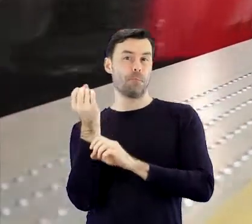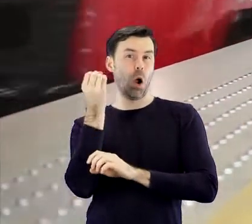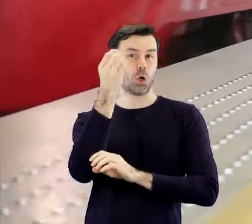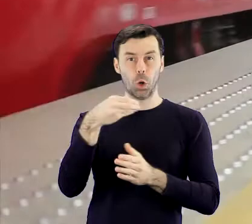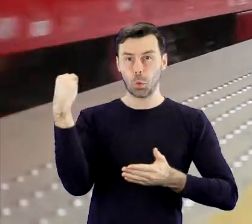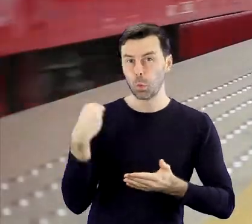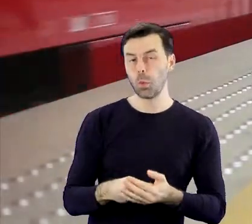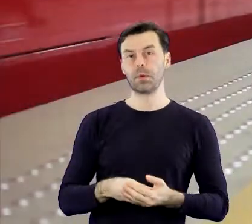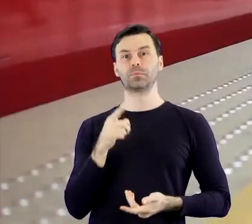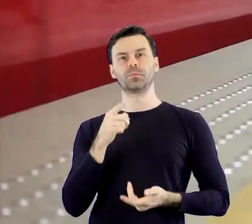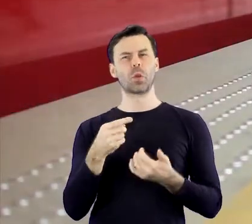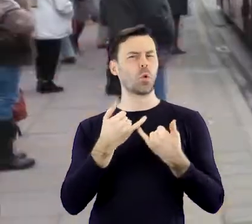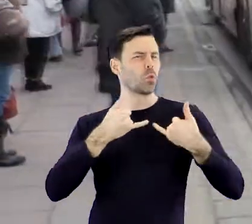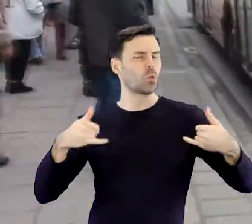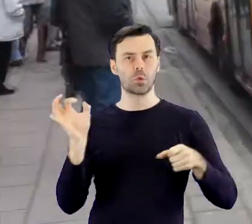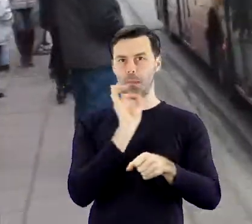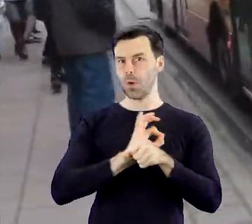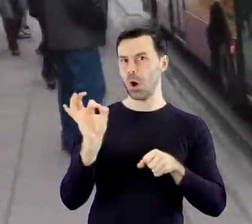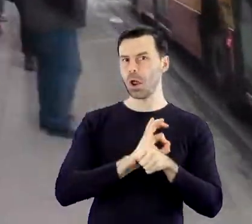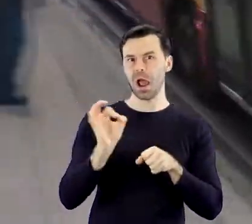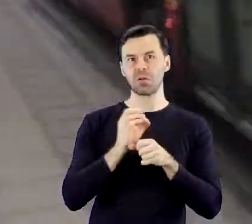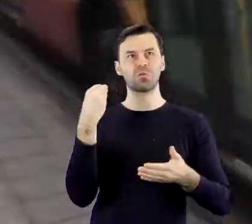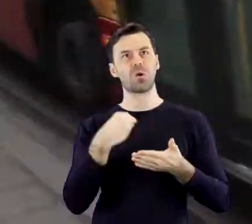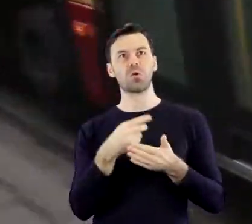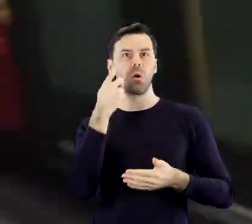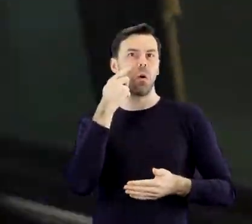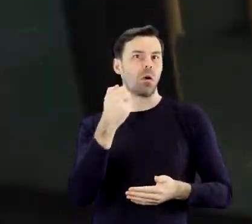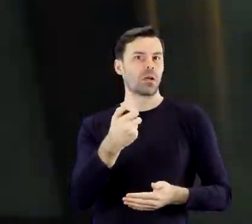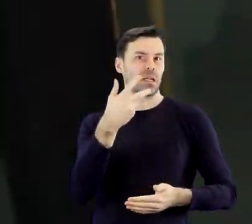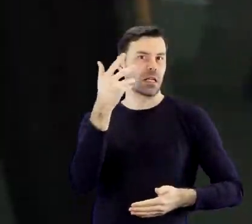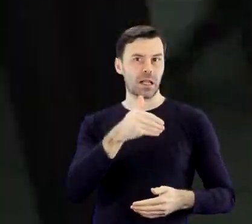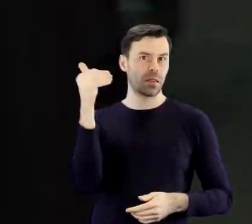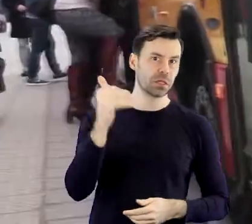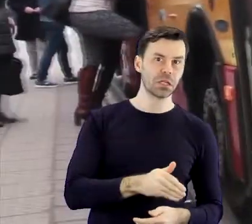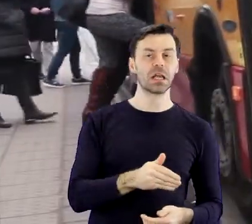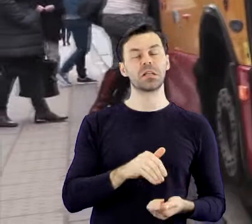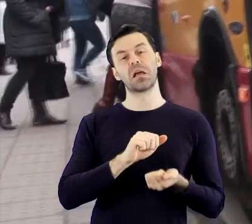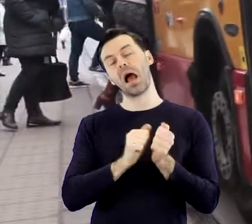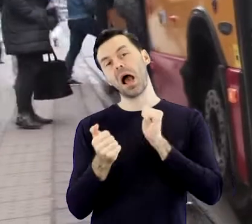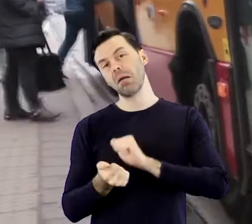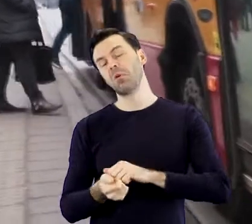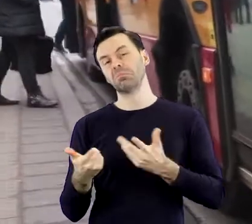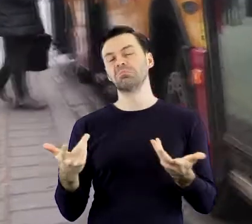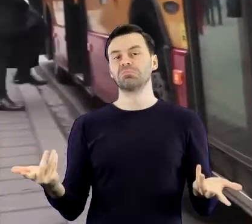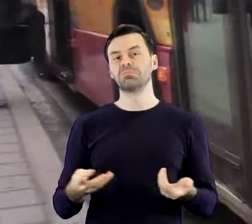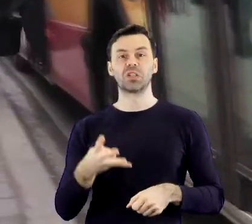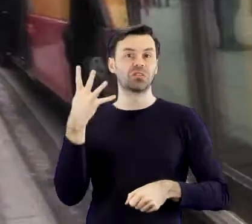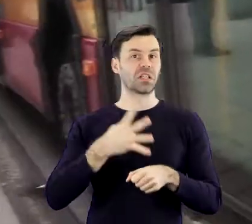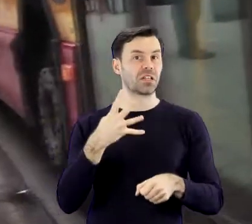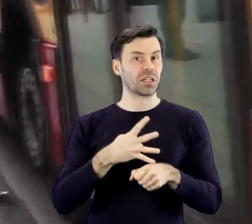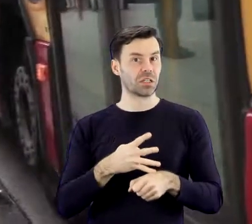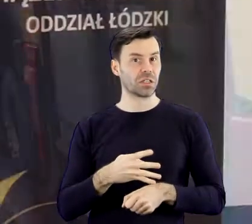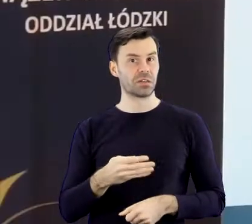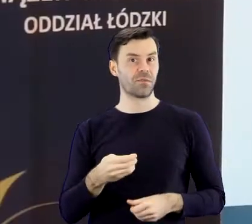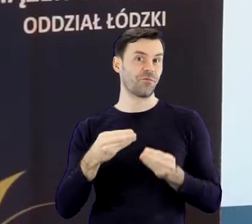które kosztowały kilkanaście czy kilkadziesiąt tysięcy złotych. Były takie, które kosztowały 40 i więcej